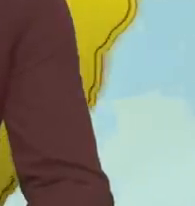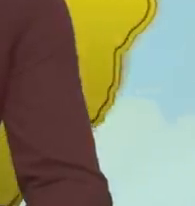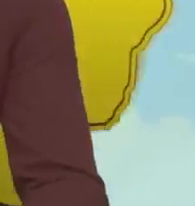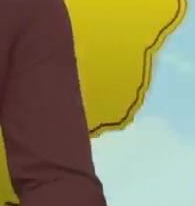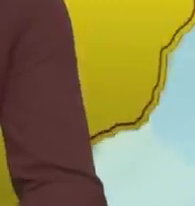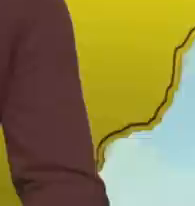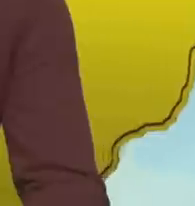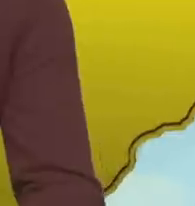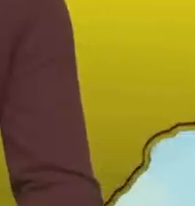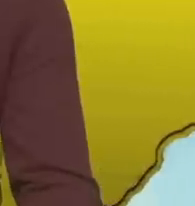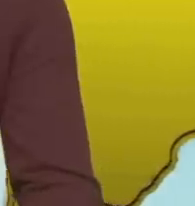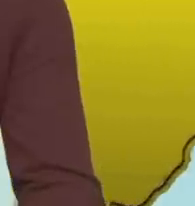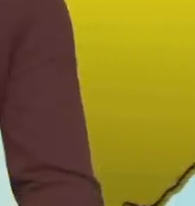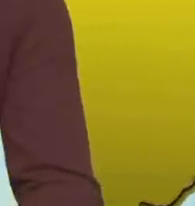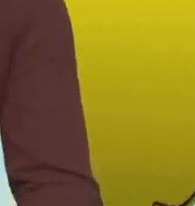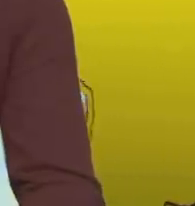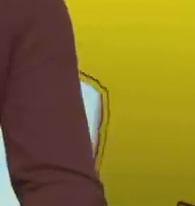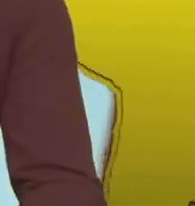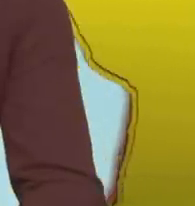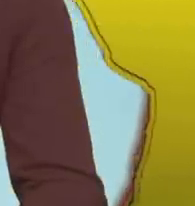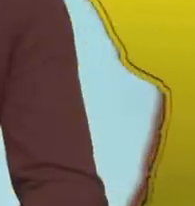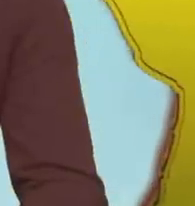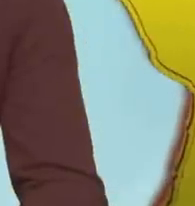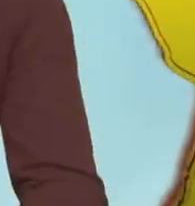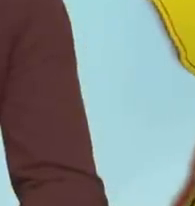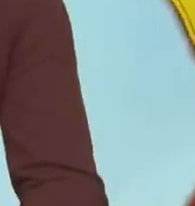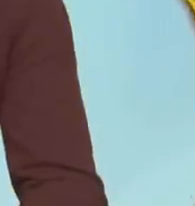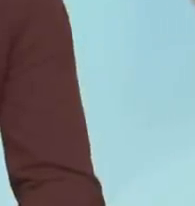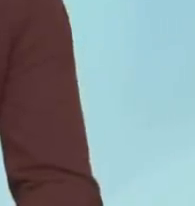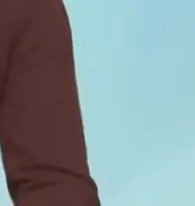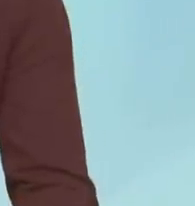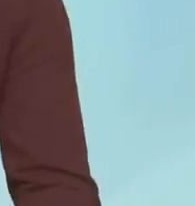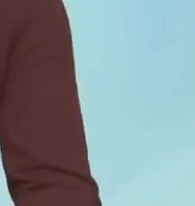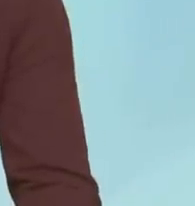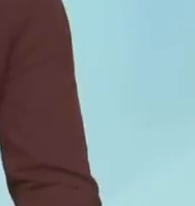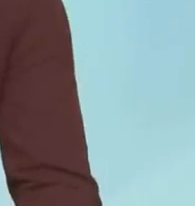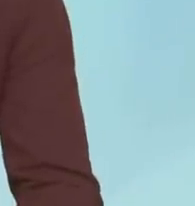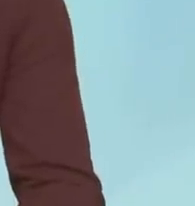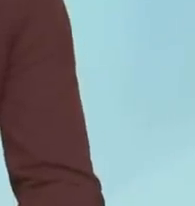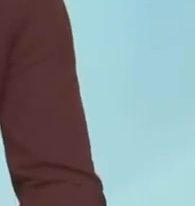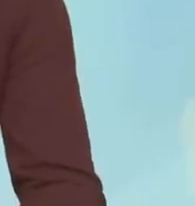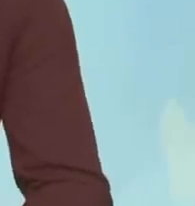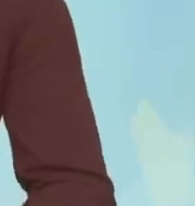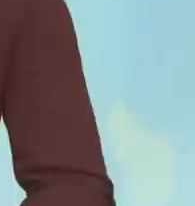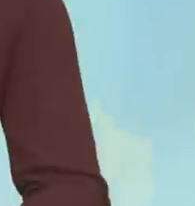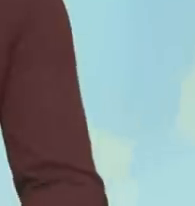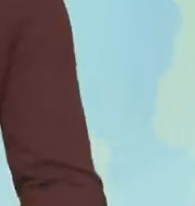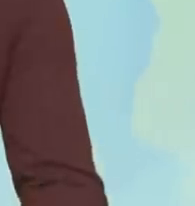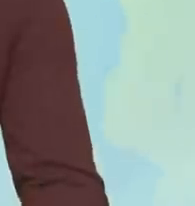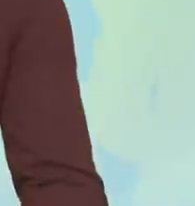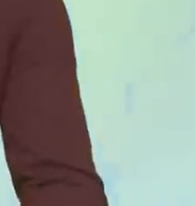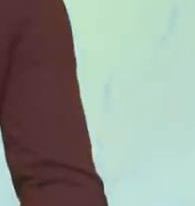යෝජනා ඉදිරිපත් කළ රැකියාවෙන් ඉවත් වූ රාජ්‍ය සේවකයන් යළි සේවයේ පිහිටුවීමට අවශ්‍ය පියවර ගන්නා බවයි රාජ්‍ය අමාත්‍ය